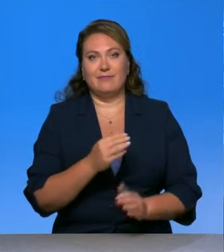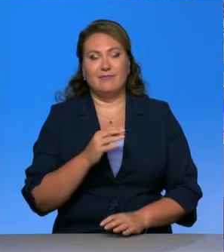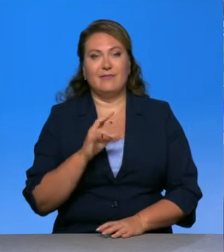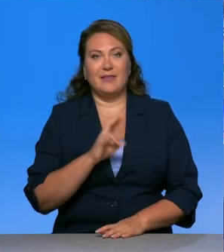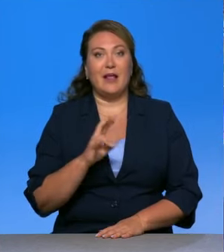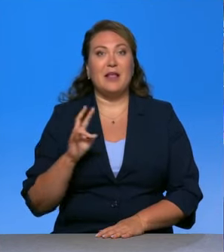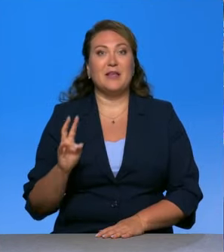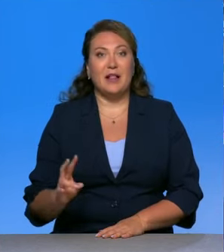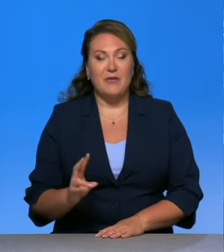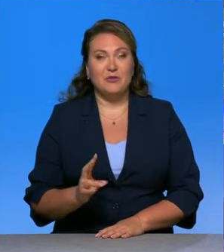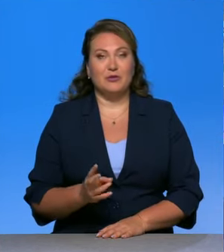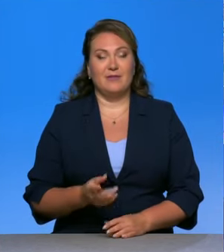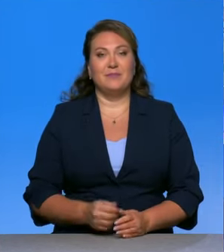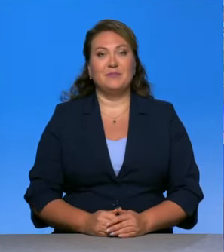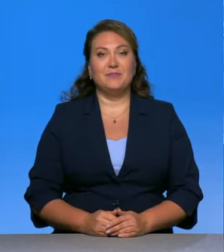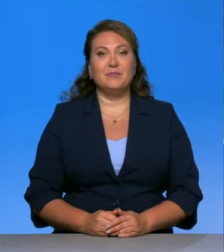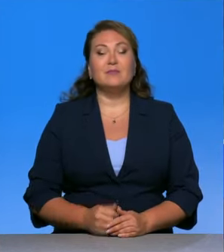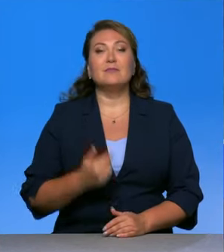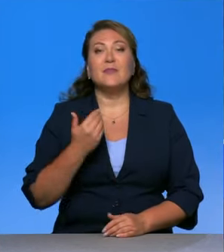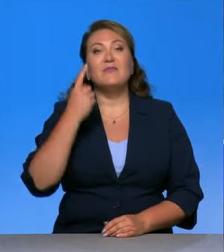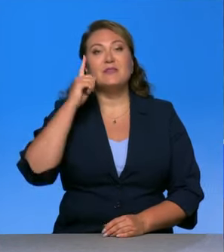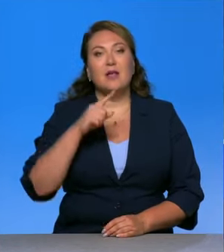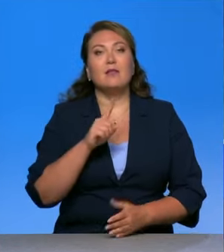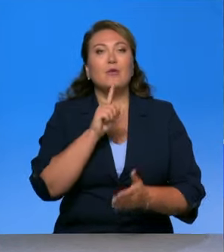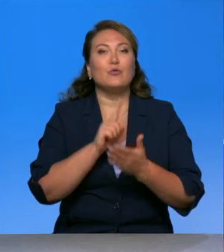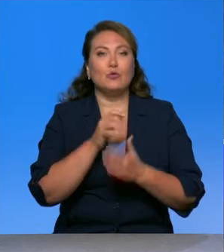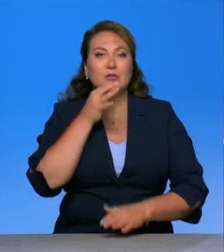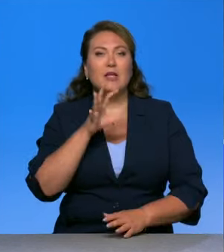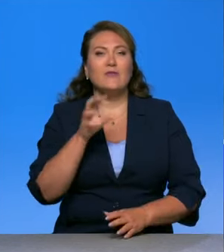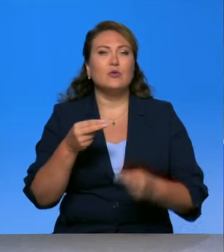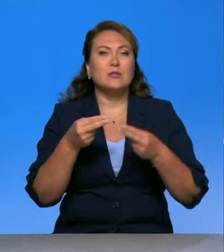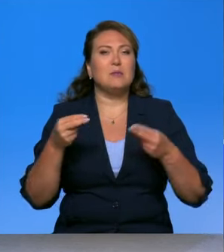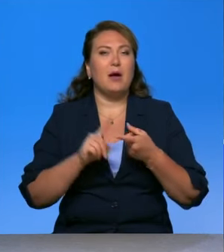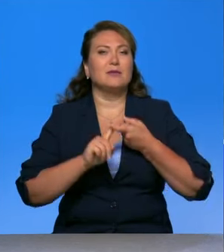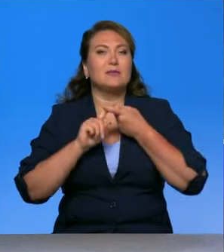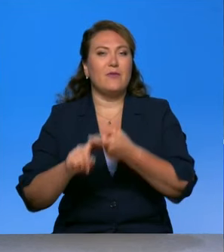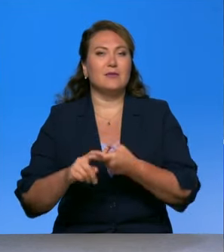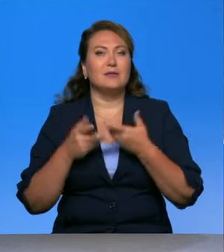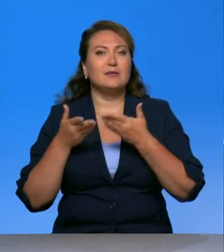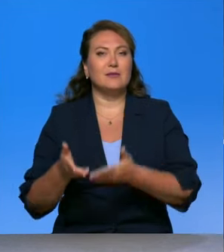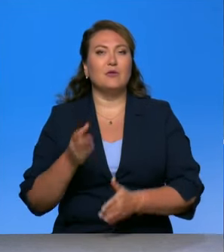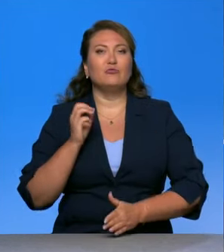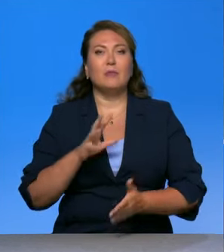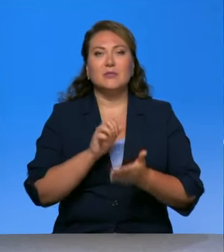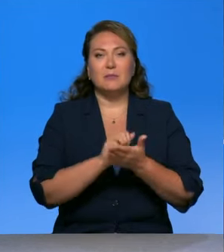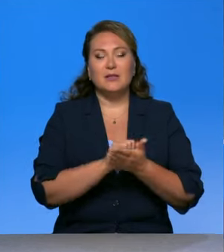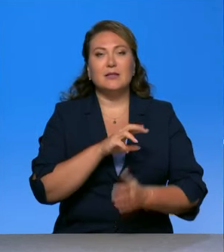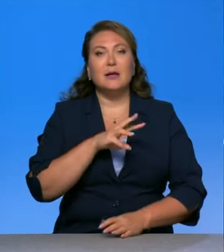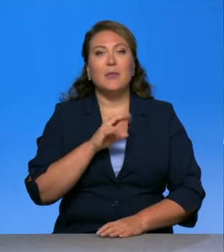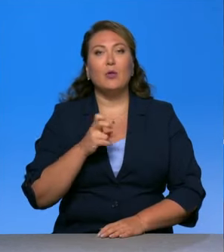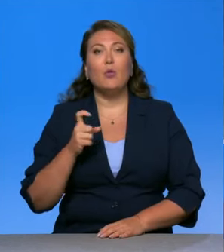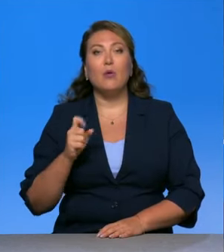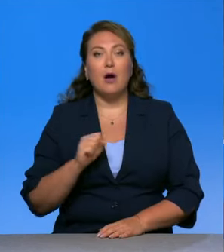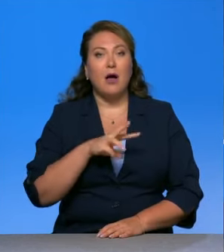лишнее». Да. Ну, вы знаете, я должен вам сказать, что все это по тематике как раз связано с тем, чем занимался Миклуха-Маклай. Потому что все